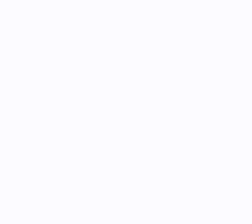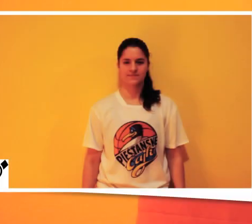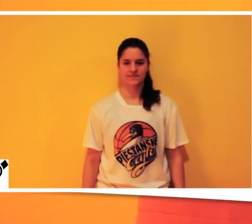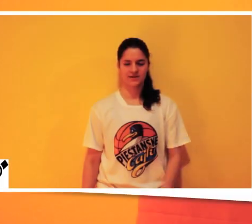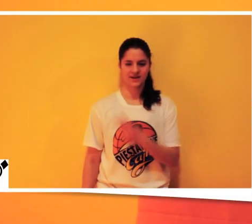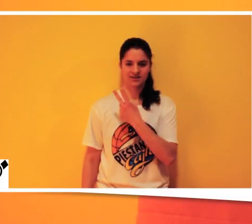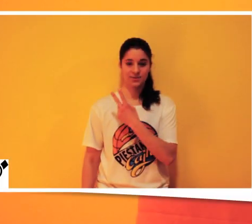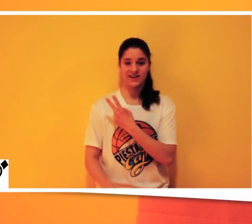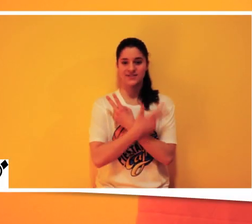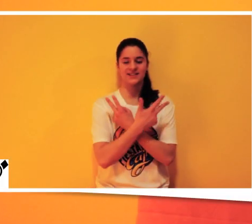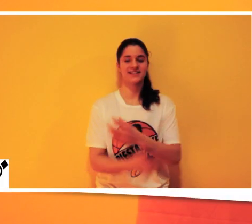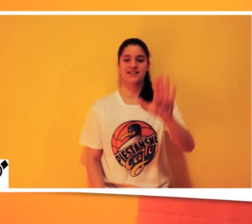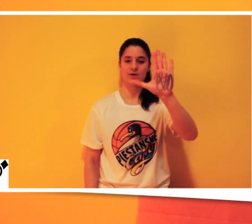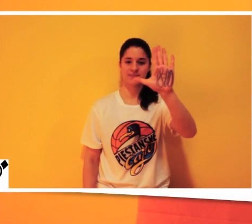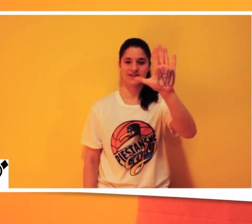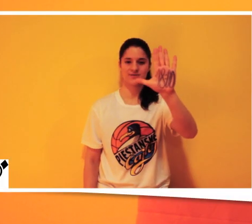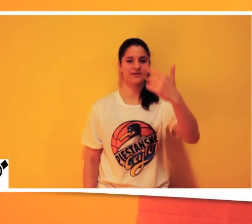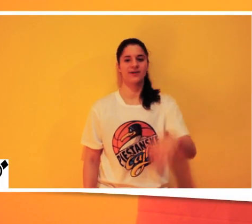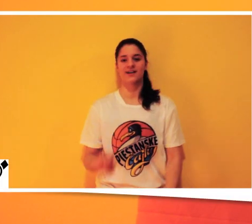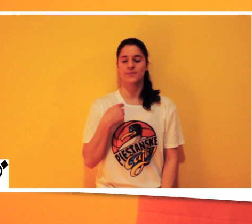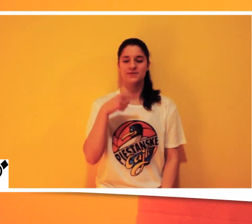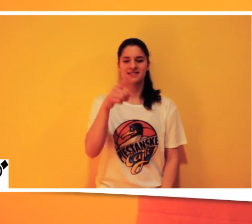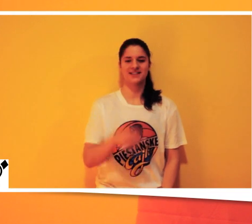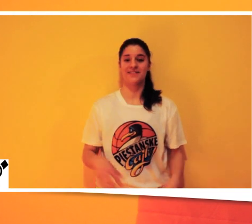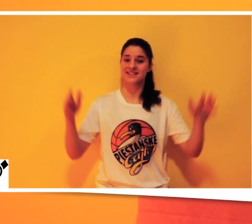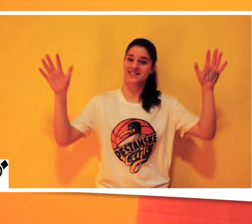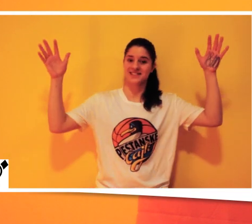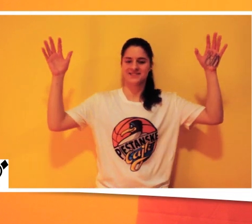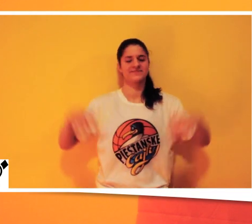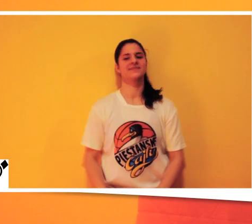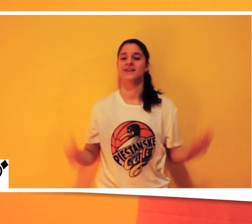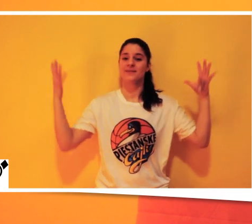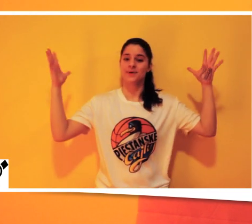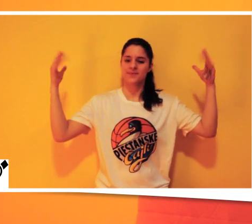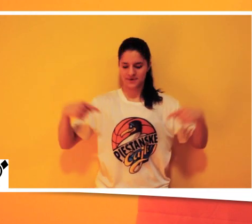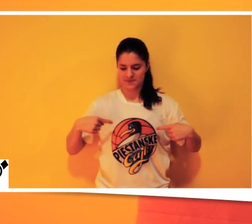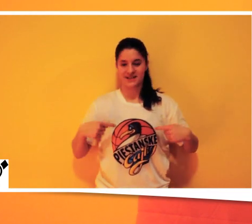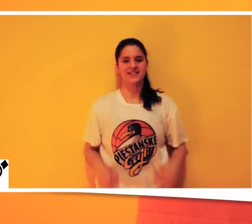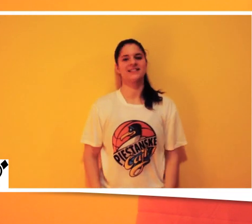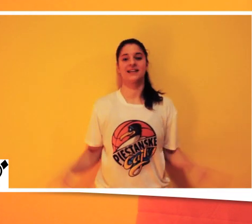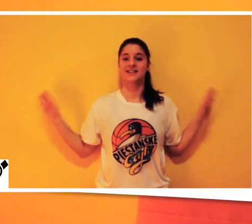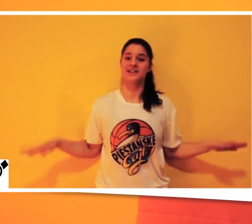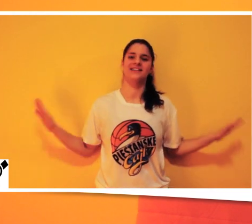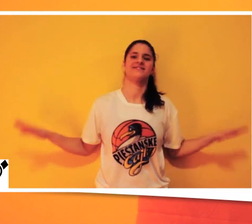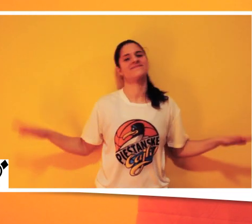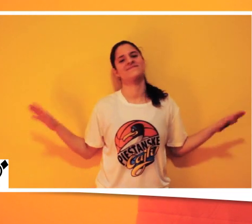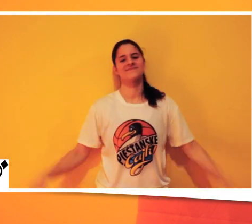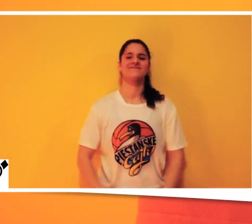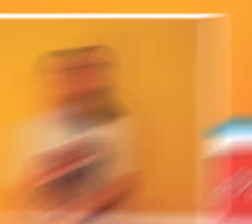ellen. Örömmel várunk titeket és szép ergeményeket ígérünk szurkolj a piešťanské csajkinak.